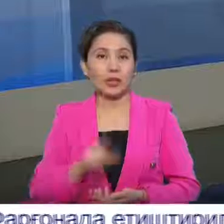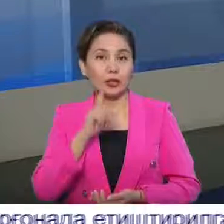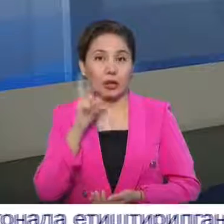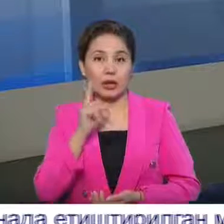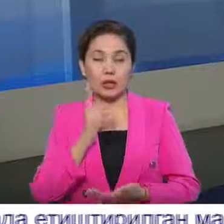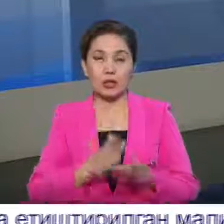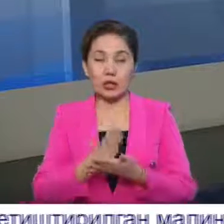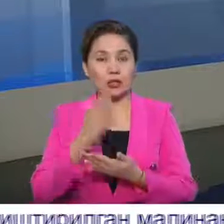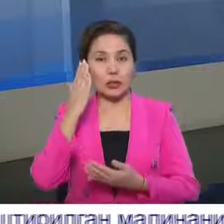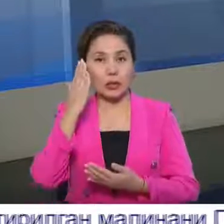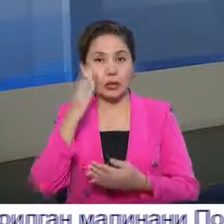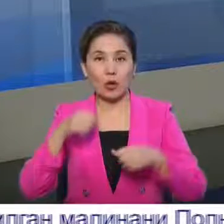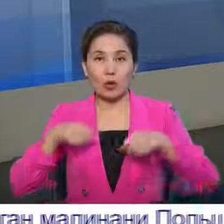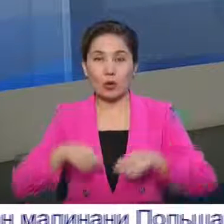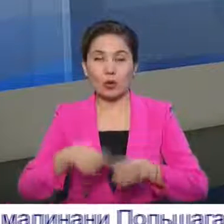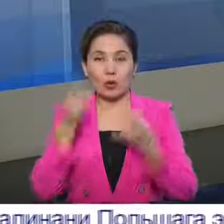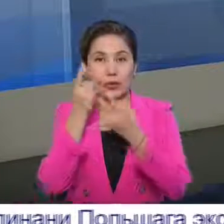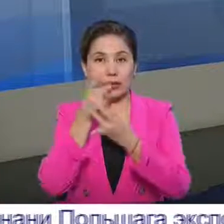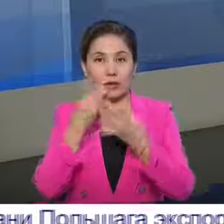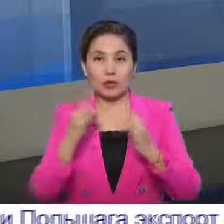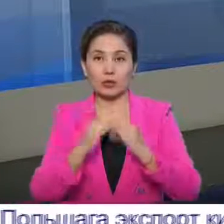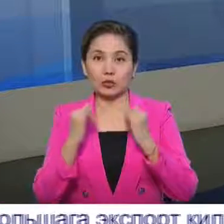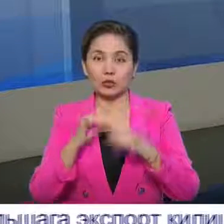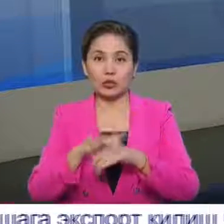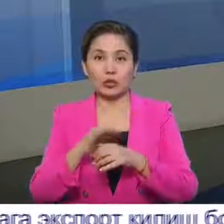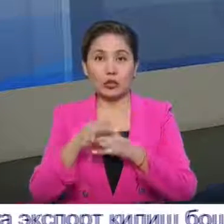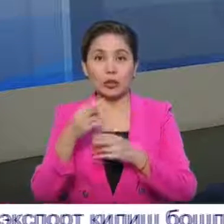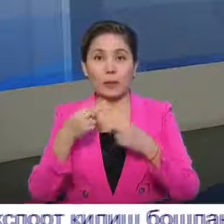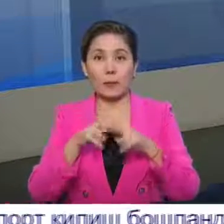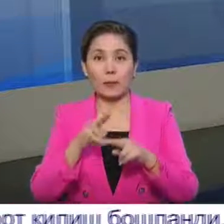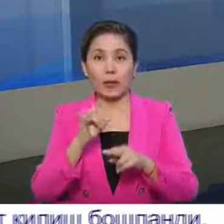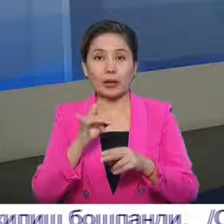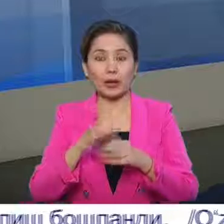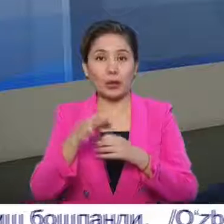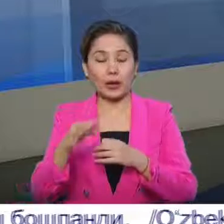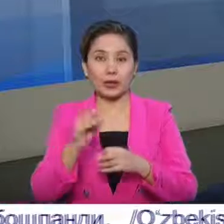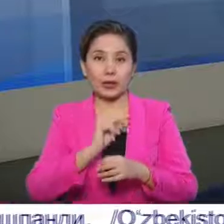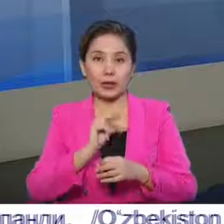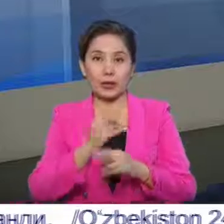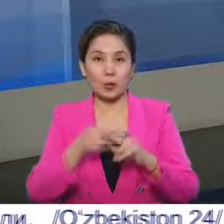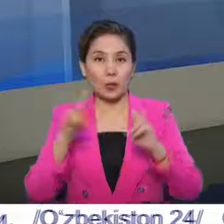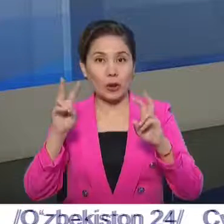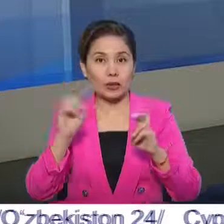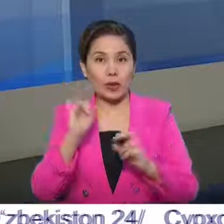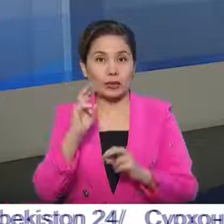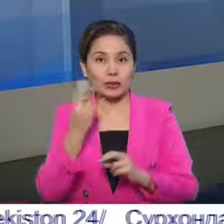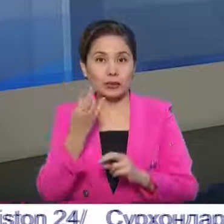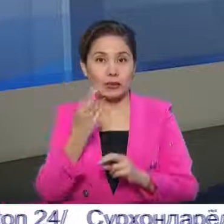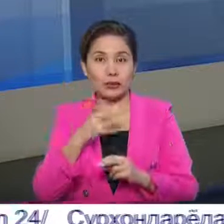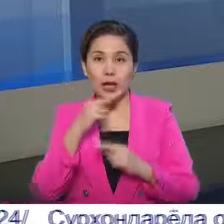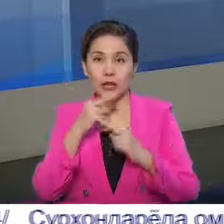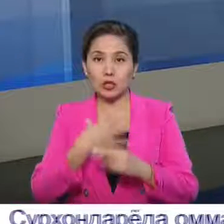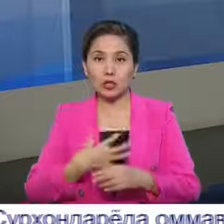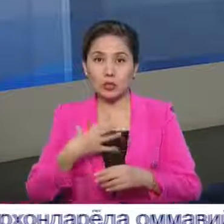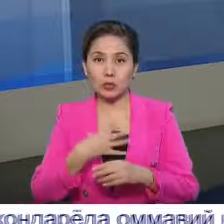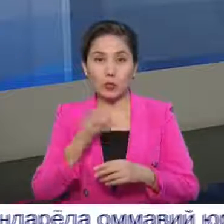Yoshlarning siyosiy bilimi va huquqiy madaniyatini yuksaltirish Toshkent viloyatining Parkent tumanida tashkil qilingan shu mavzudagi aksiyada asosiy e'tibor